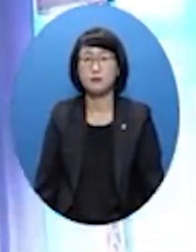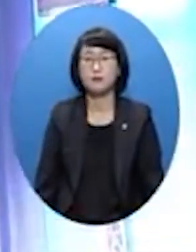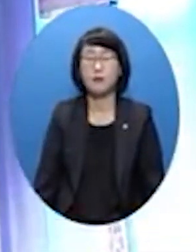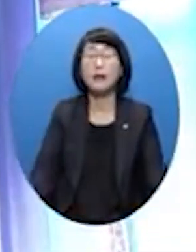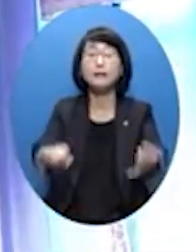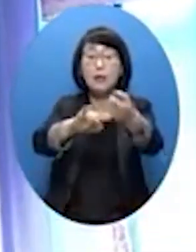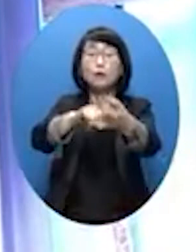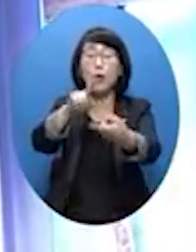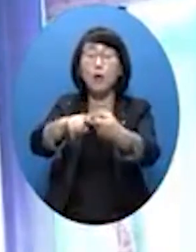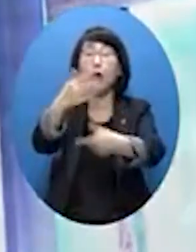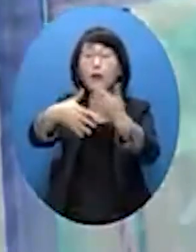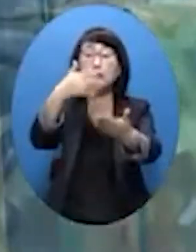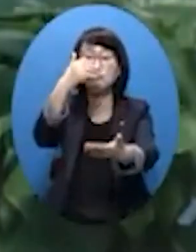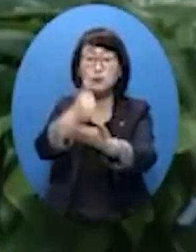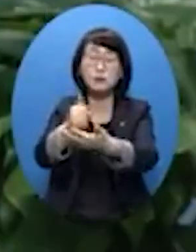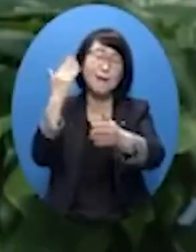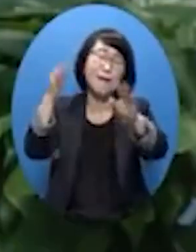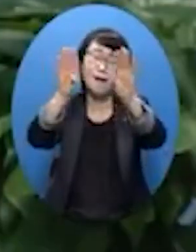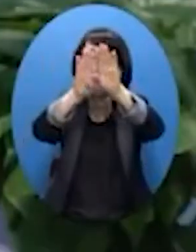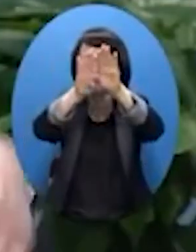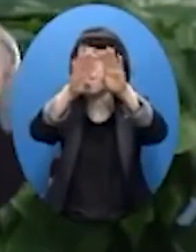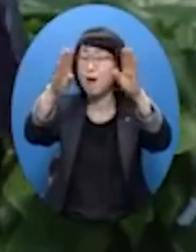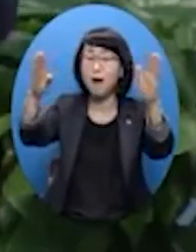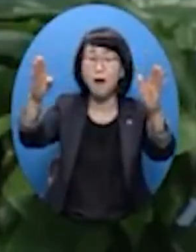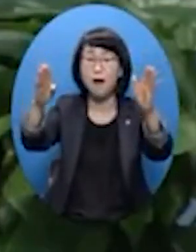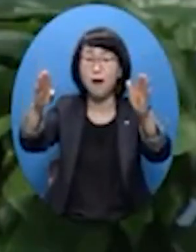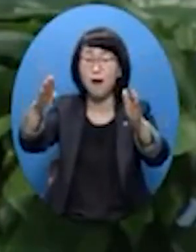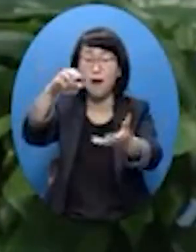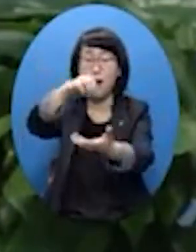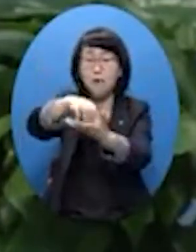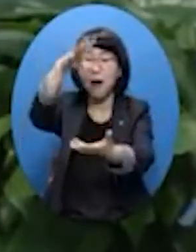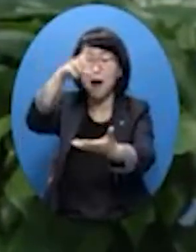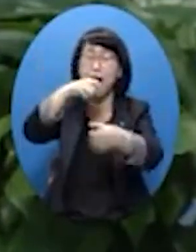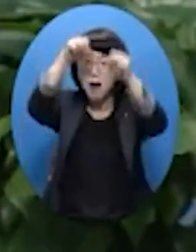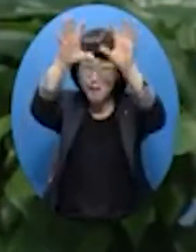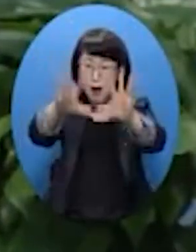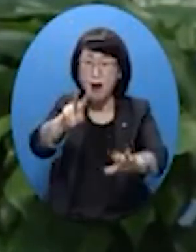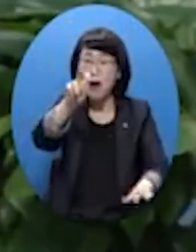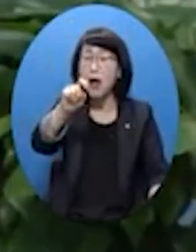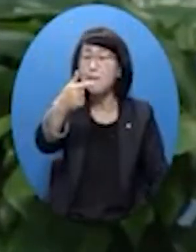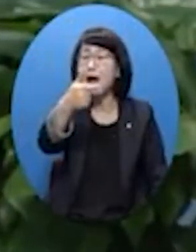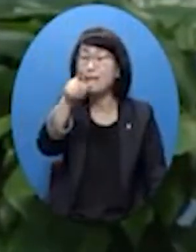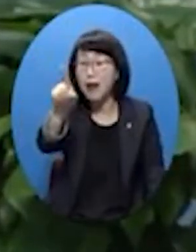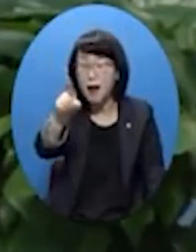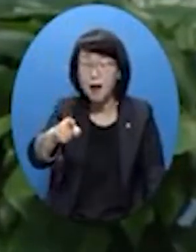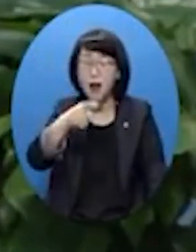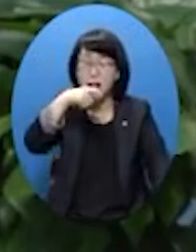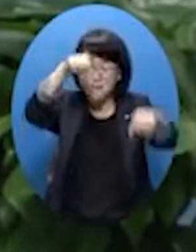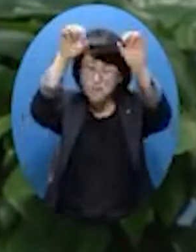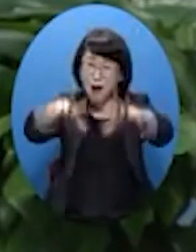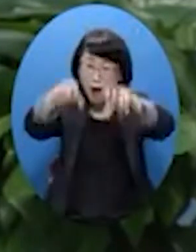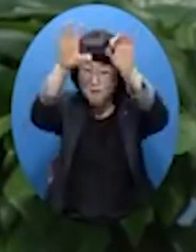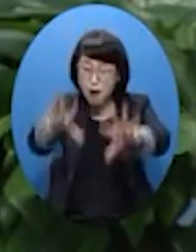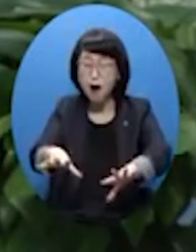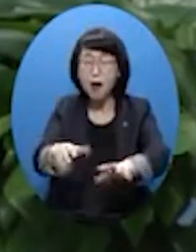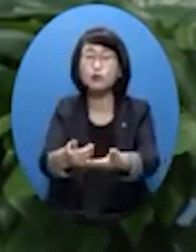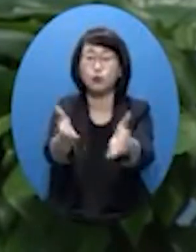그 약속들 하나님께서 하드에 물려 싸 만날 빛처럼 들에게 만들어줘서